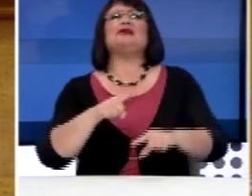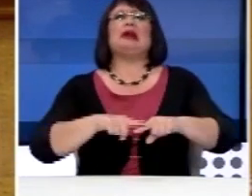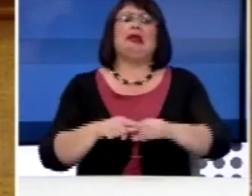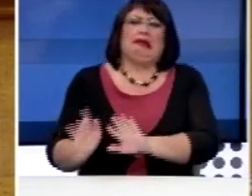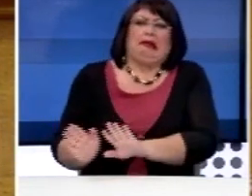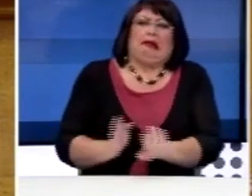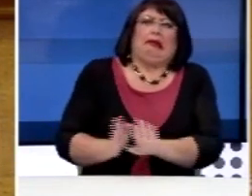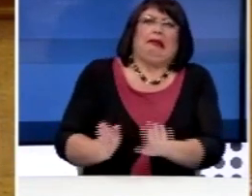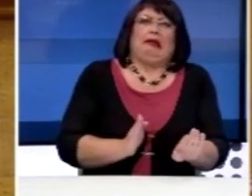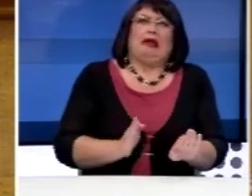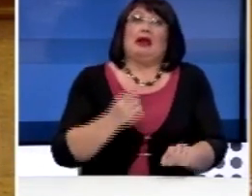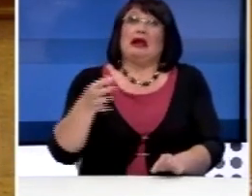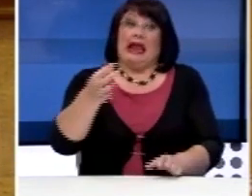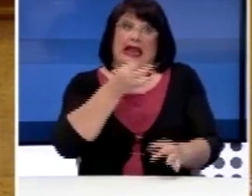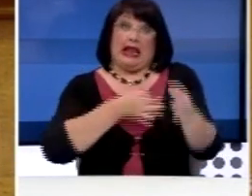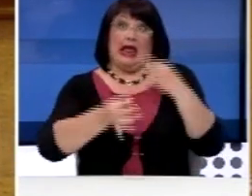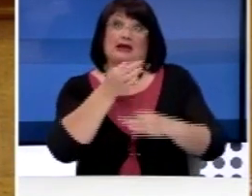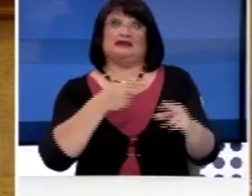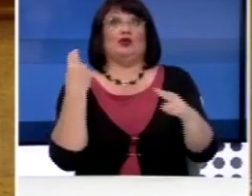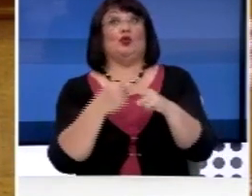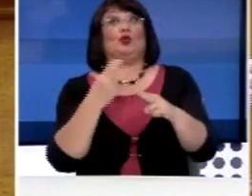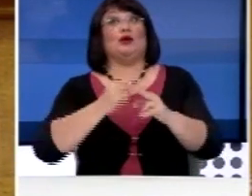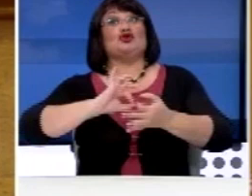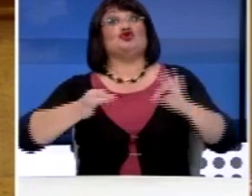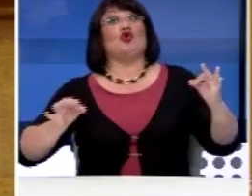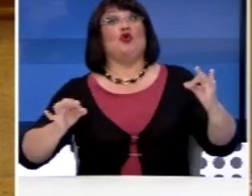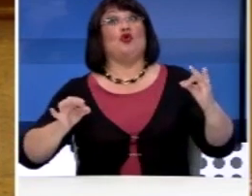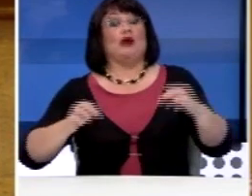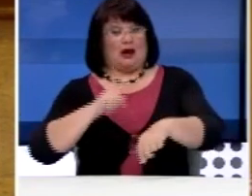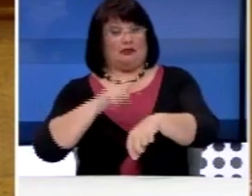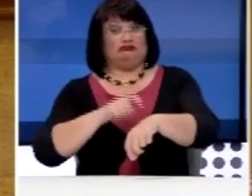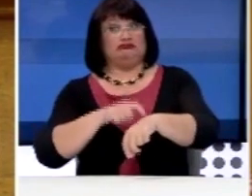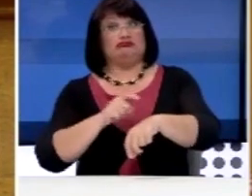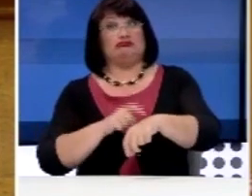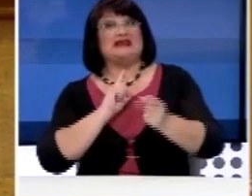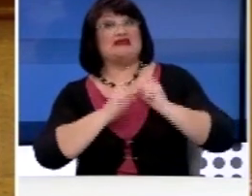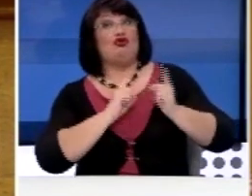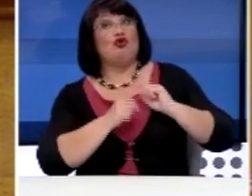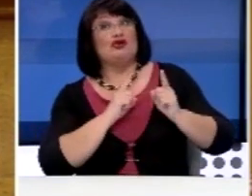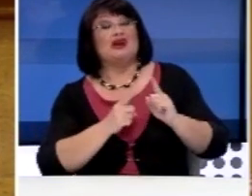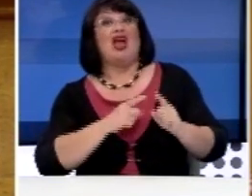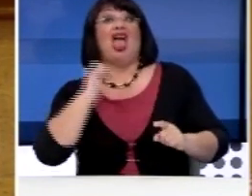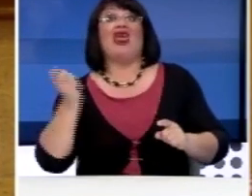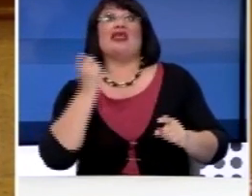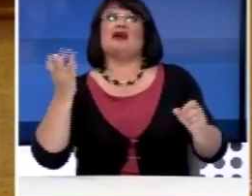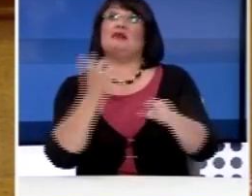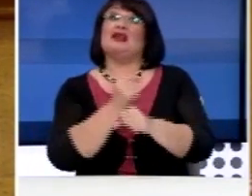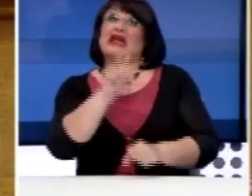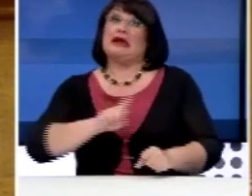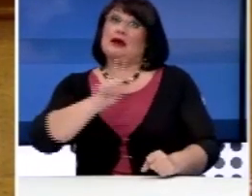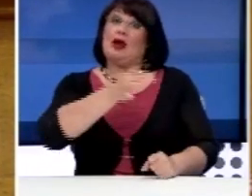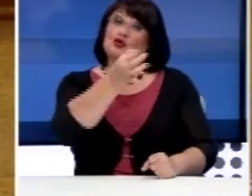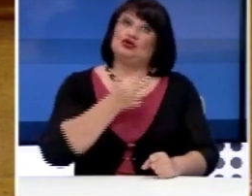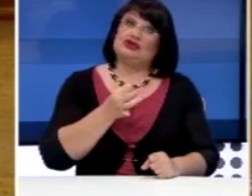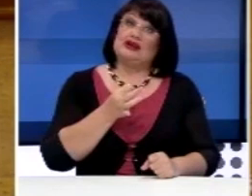περί ιστορικών συμφωνιών, για εθνική επιτυχία μίλησε ο κύριος Μητσοτάκης, στόχο έχουν να κρύψουν πως αυτές